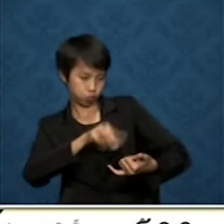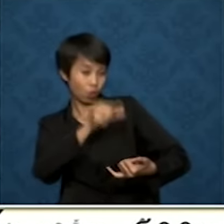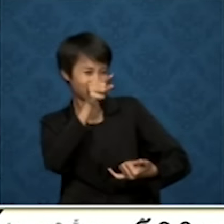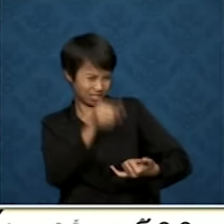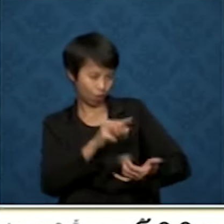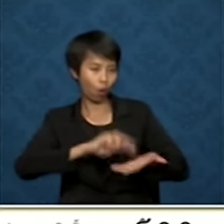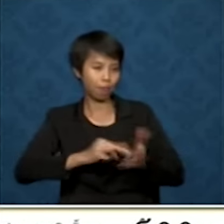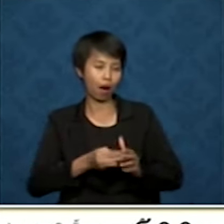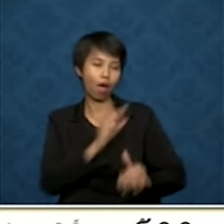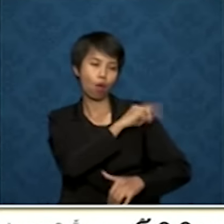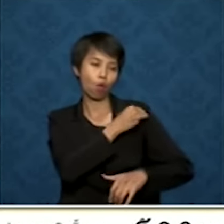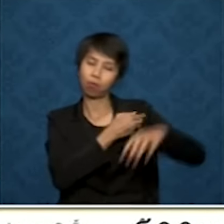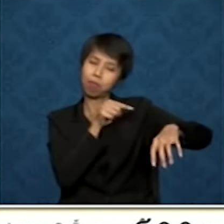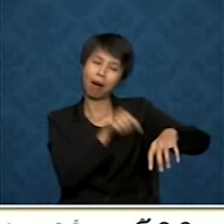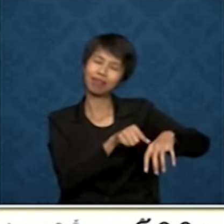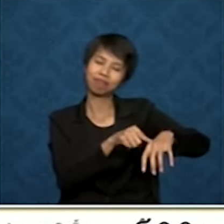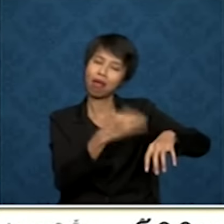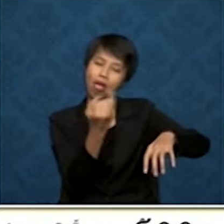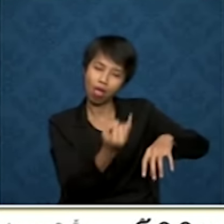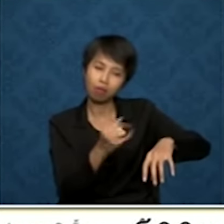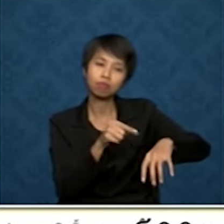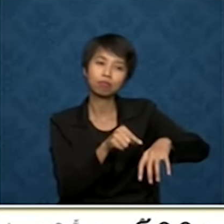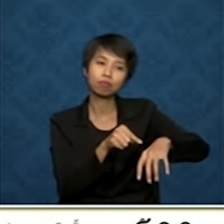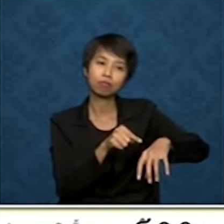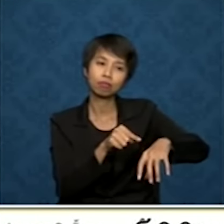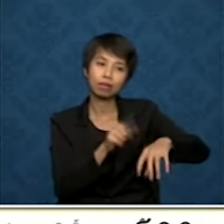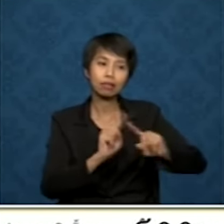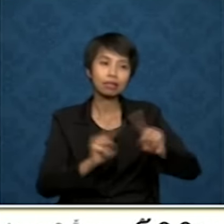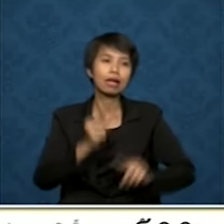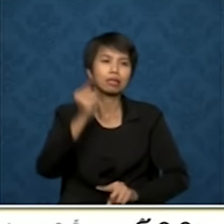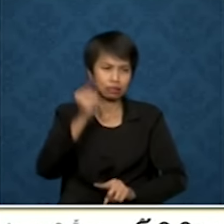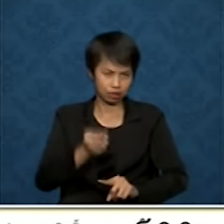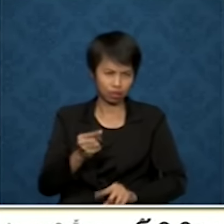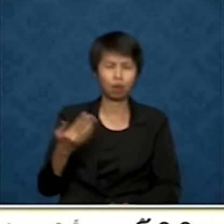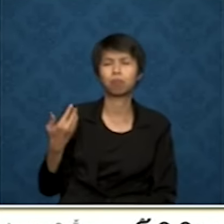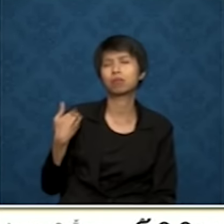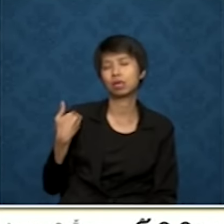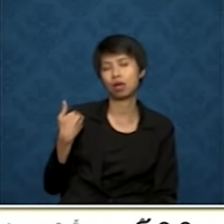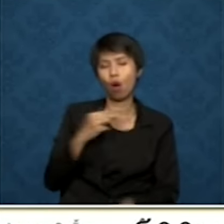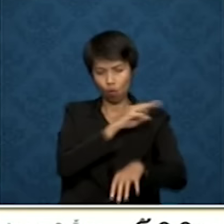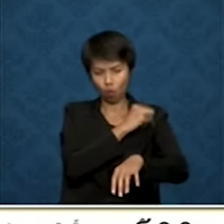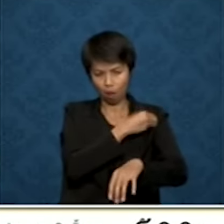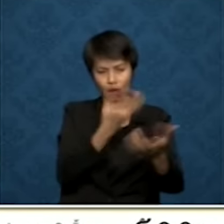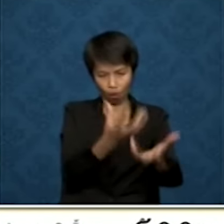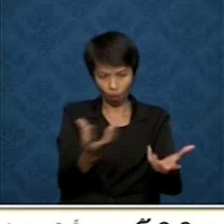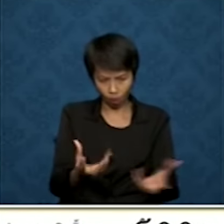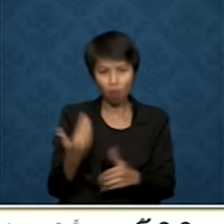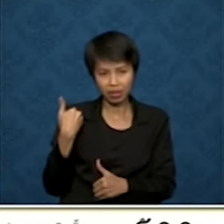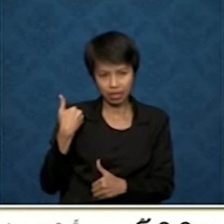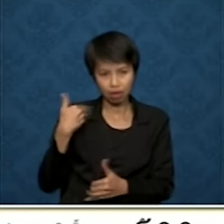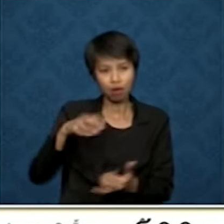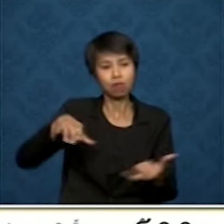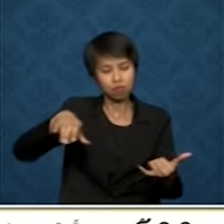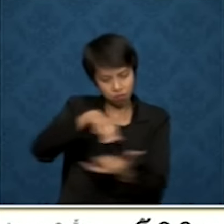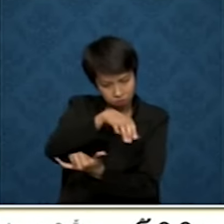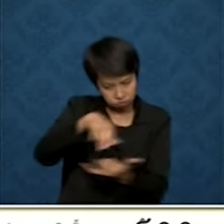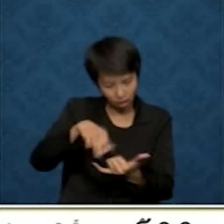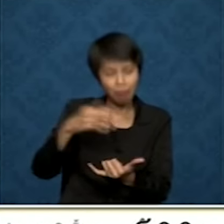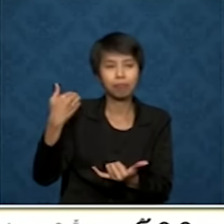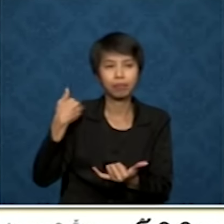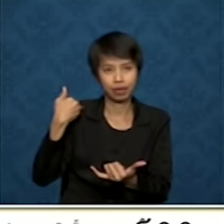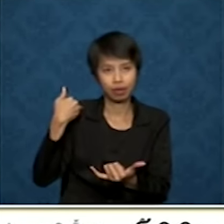สยภาพไม่มีเครื่องมือต่างๆเหล่านี้แต่จริงๆแล้วมันมีอท่านประธาน CTมีแน่นอนเดี๋ยวผมชี้